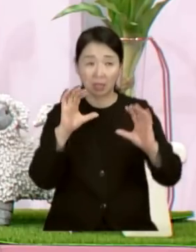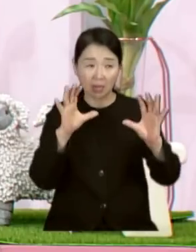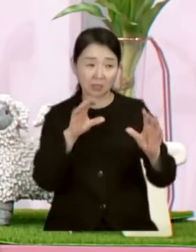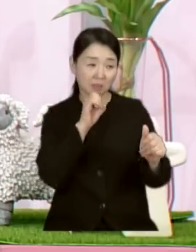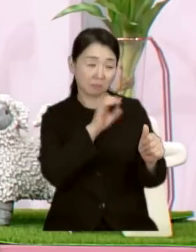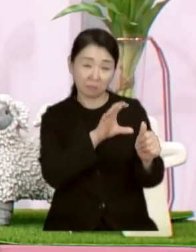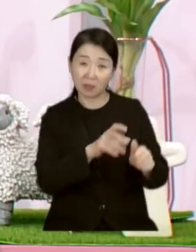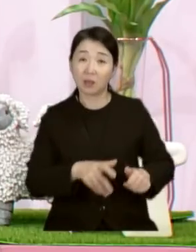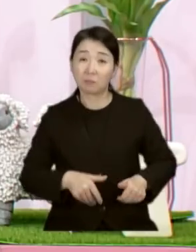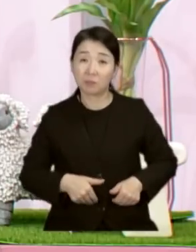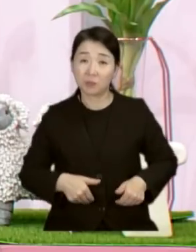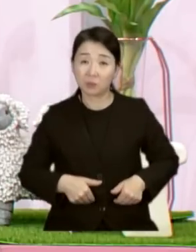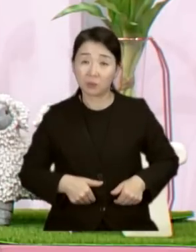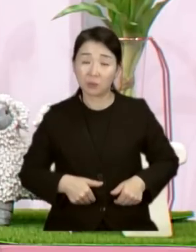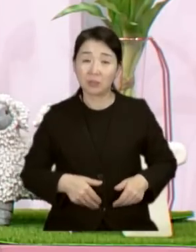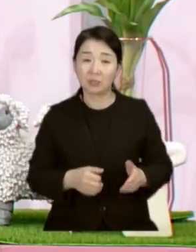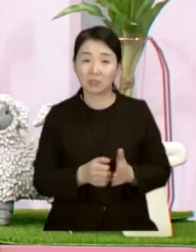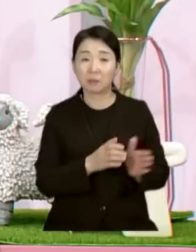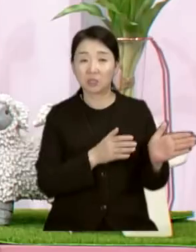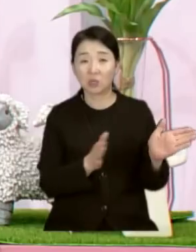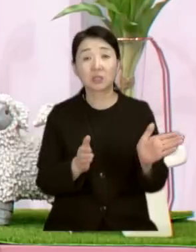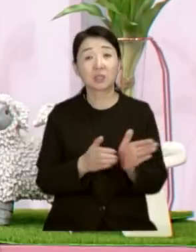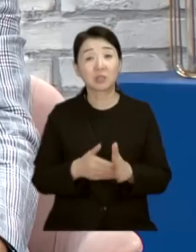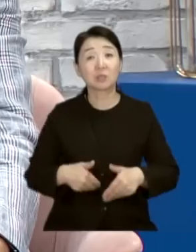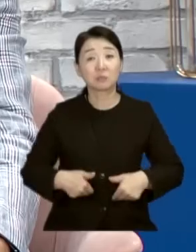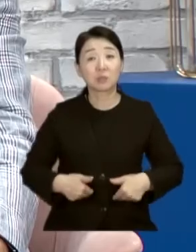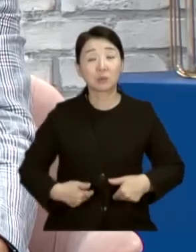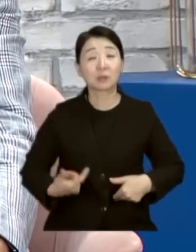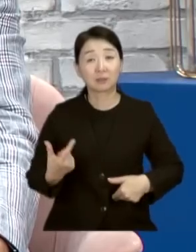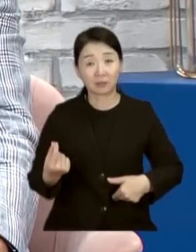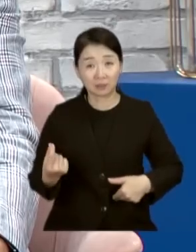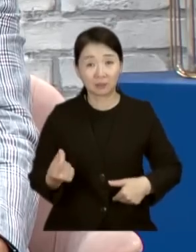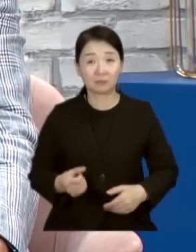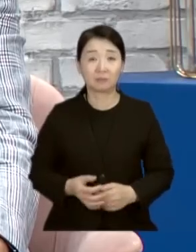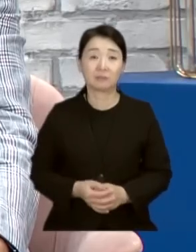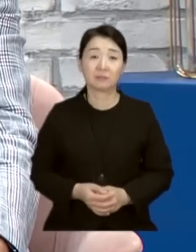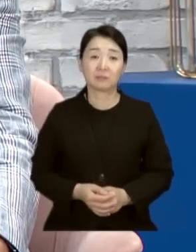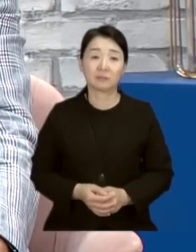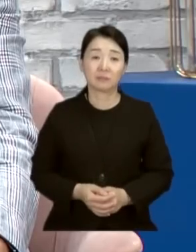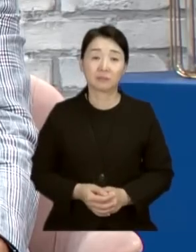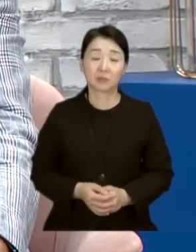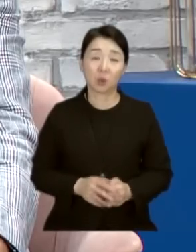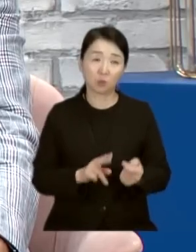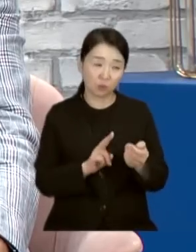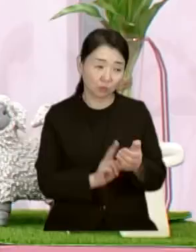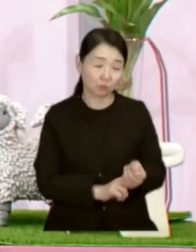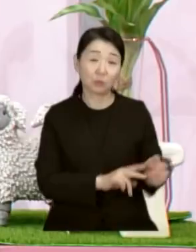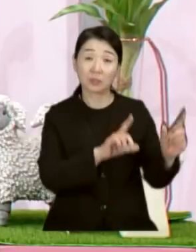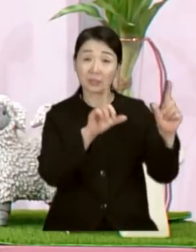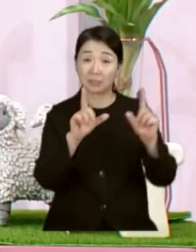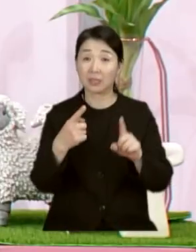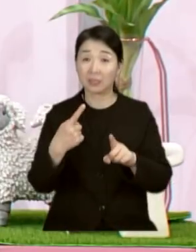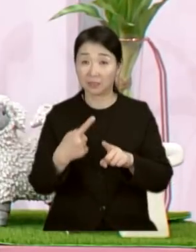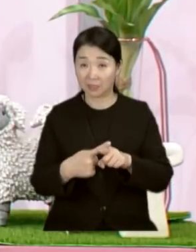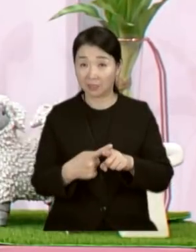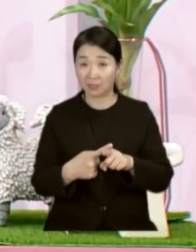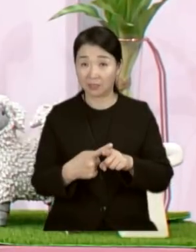아이들한테도 얘기도 하고 이게 정리가 필요하겠다 싶어서 그렇게 숨어 살다가